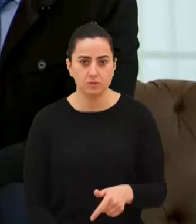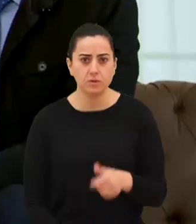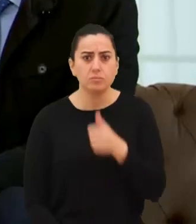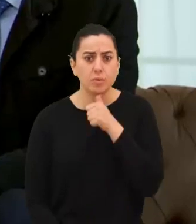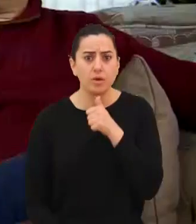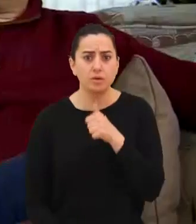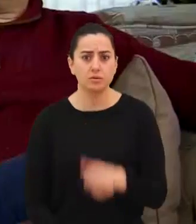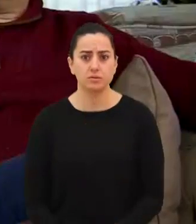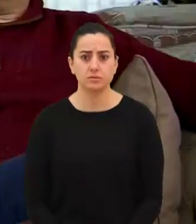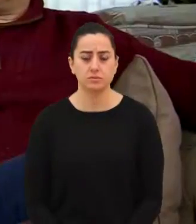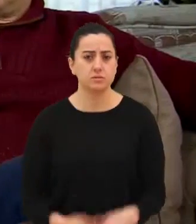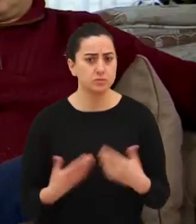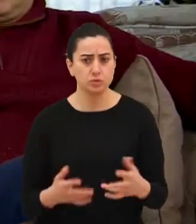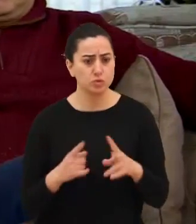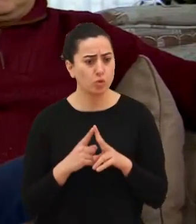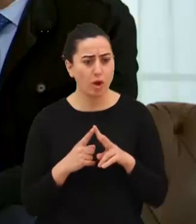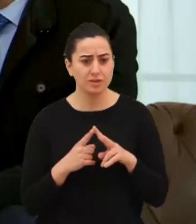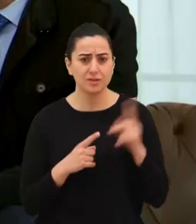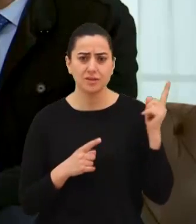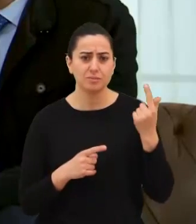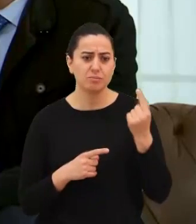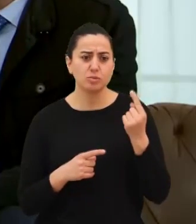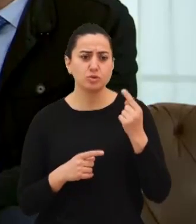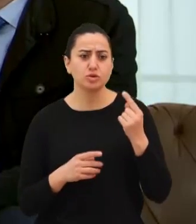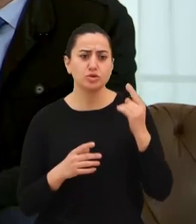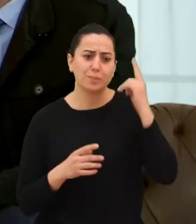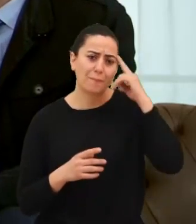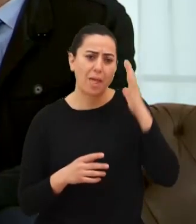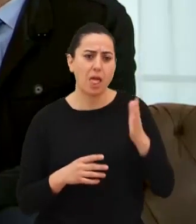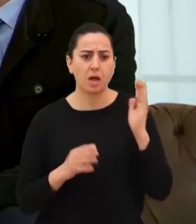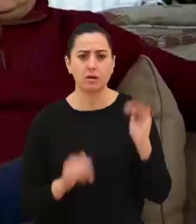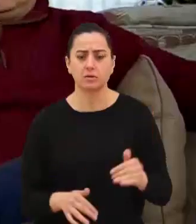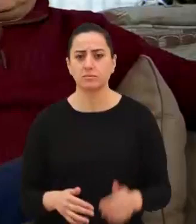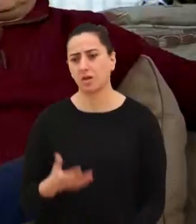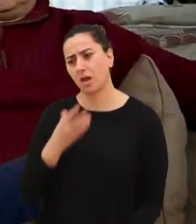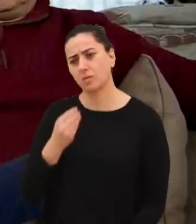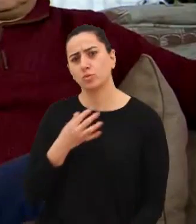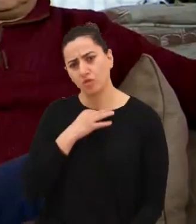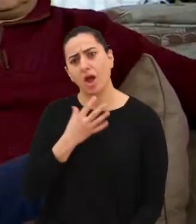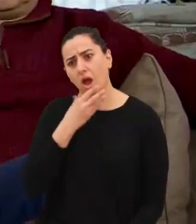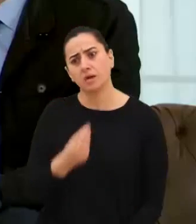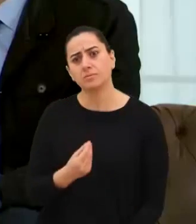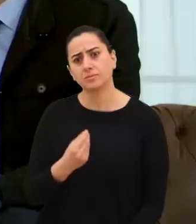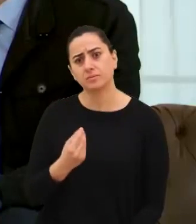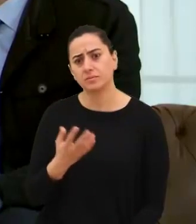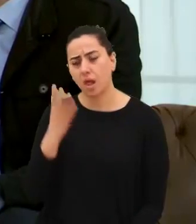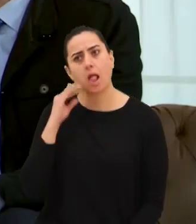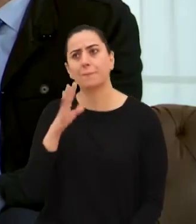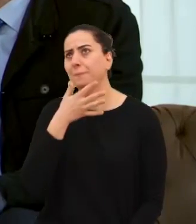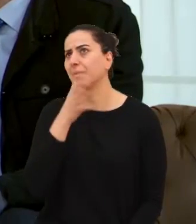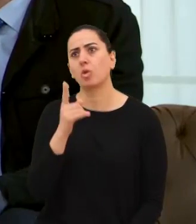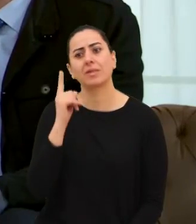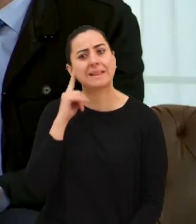Baba! Gene Nurhan 1,5 porsiyon belayla gelmiş. Yavaş, yavaş. Ayıp oluyor. Ayıp oluyor ama Sarp. Bir anlamadan,